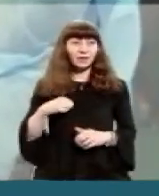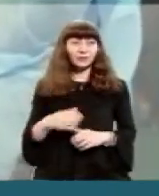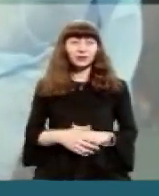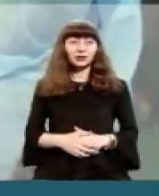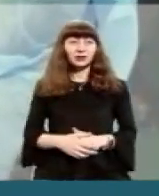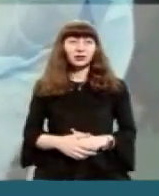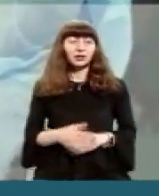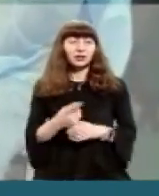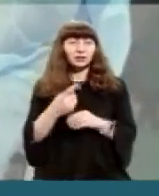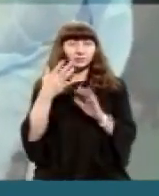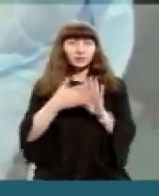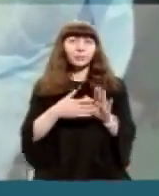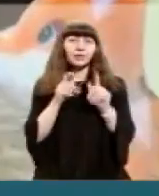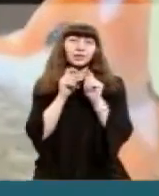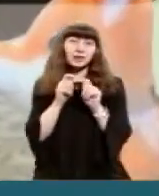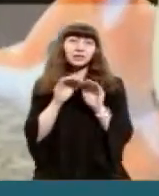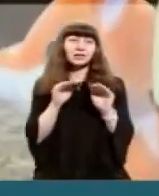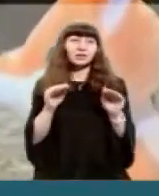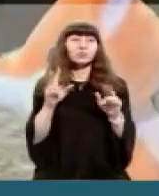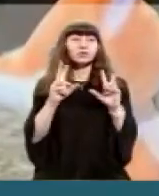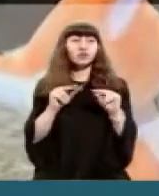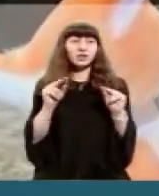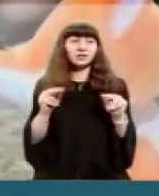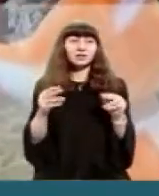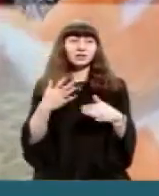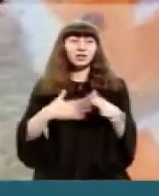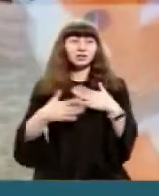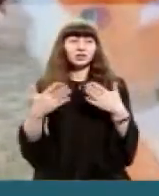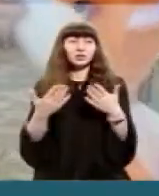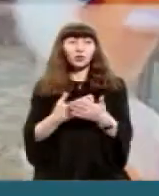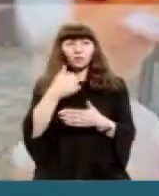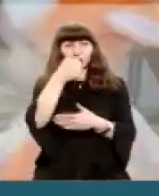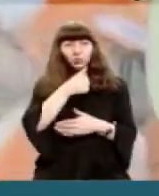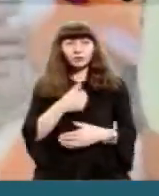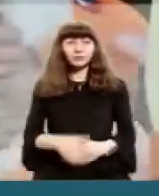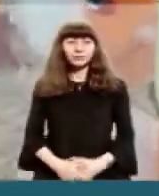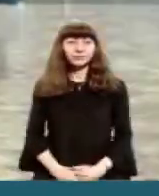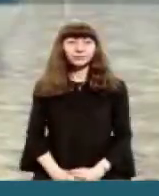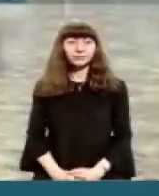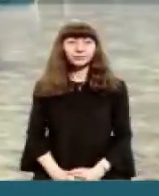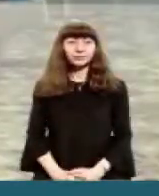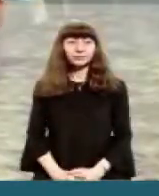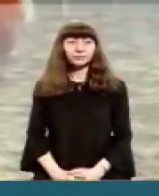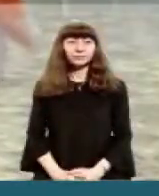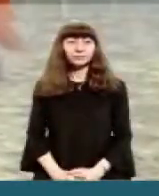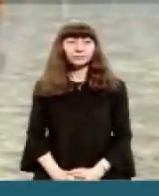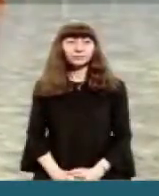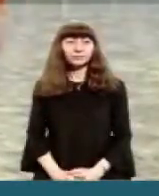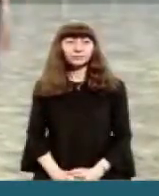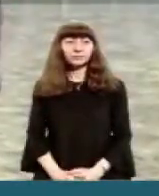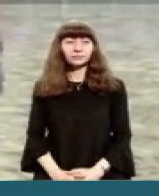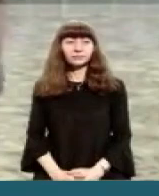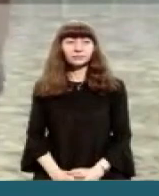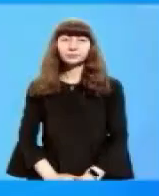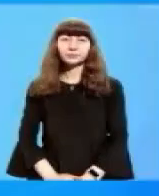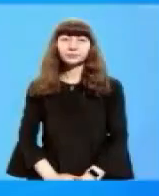основной смысл такого праздника – подарить детям счастье и радость встречи нового 2023 года. Дмитрий Муштан, Родолет Абдуахитов, телеканал